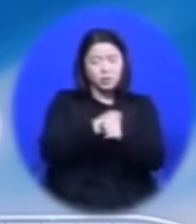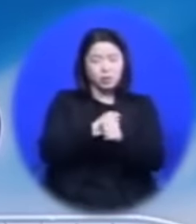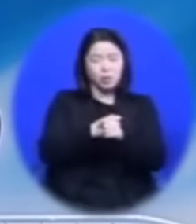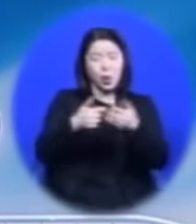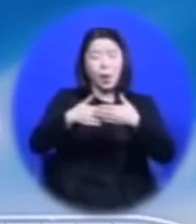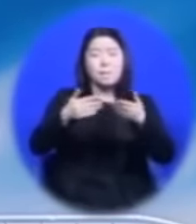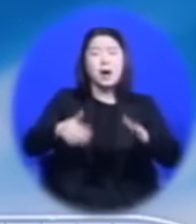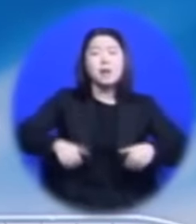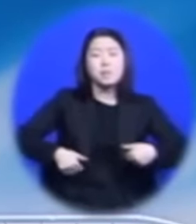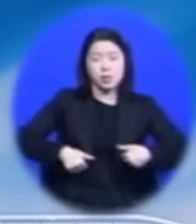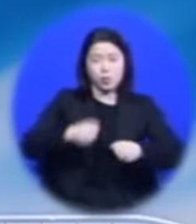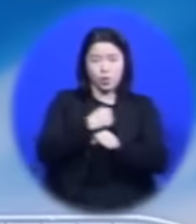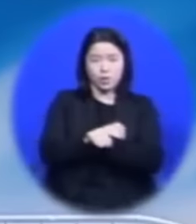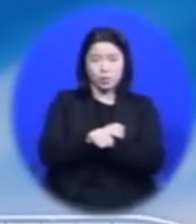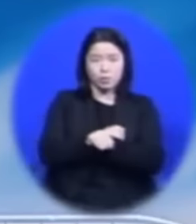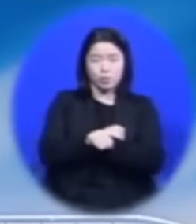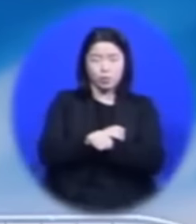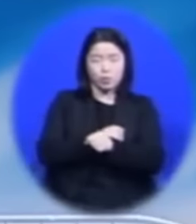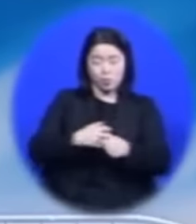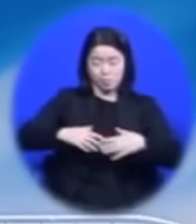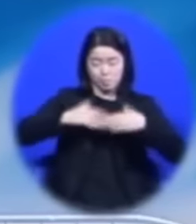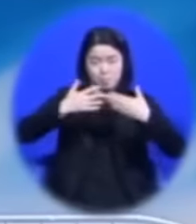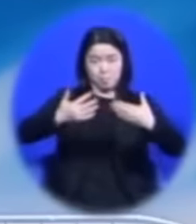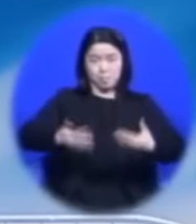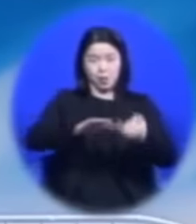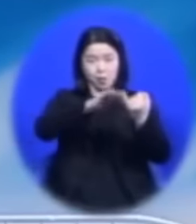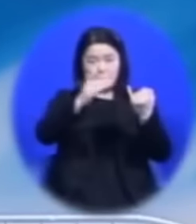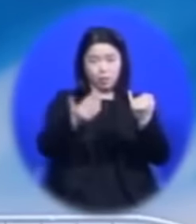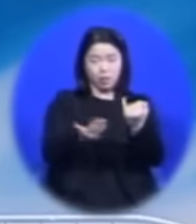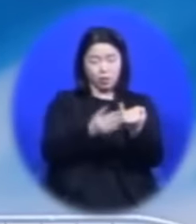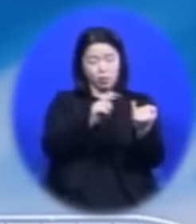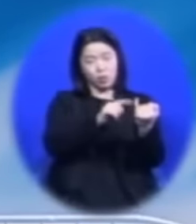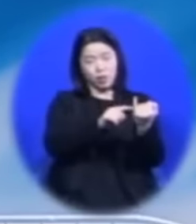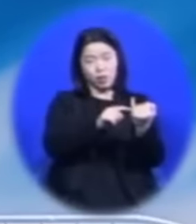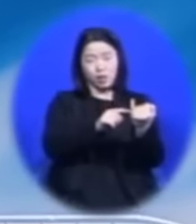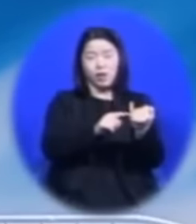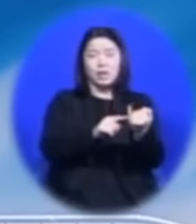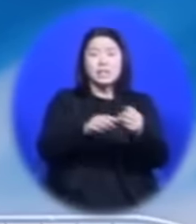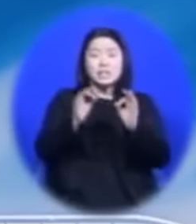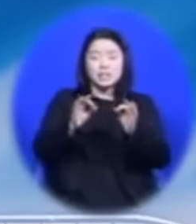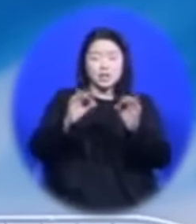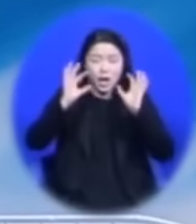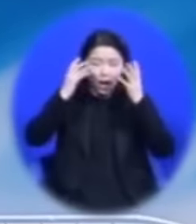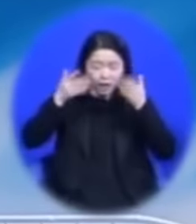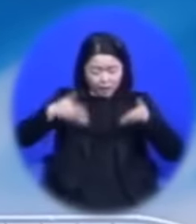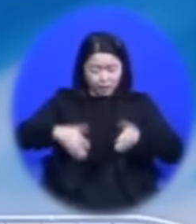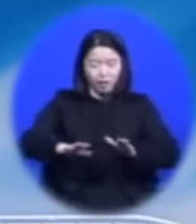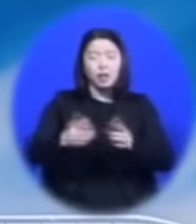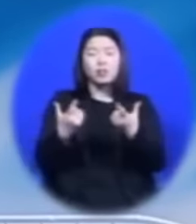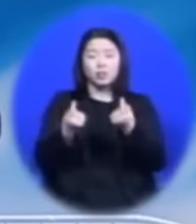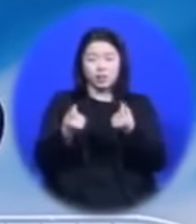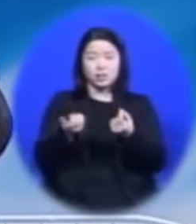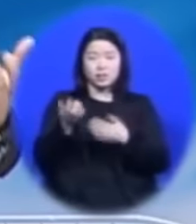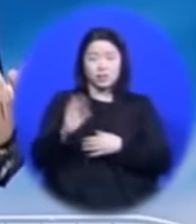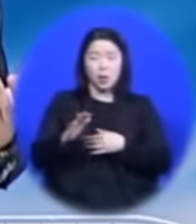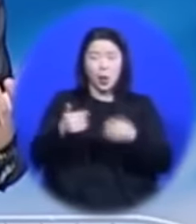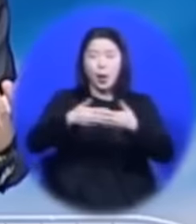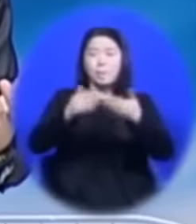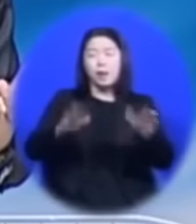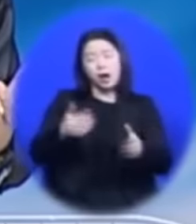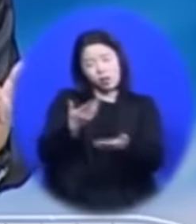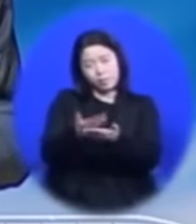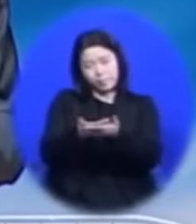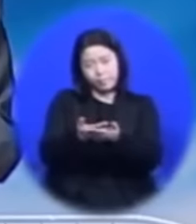방이 필요하다고 만삭이 된 아내를 가리키면서 이제 아기가 나올 것 같은데 방을 좀